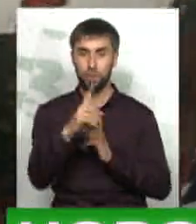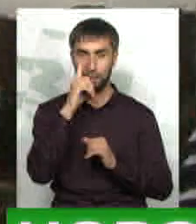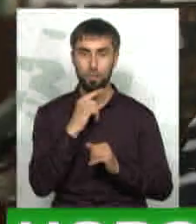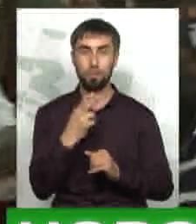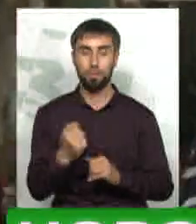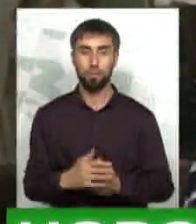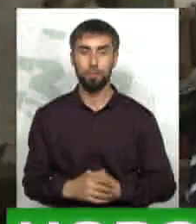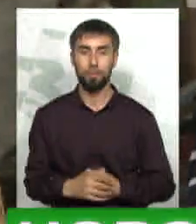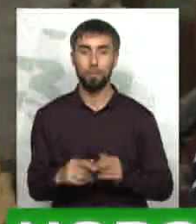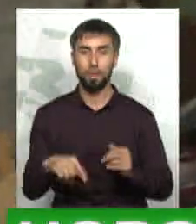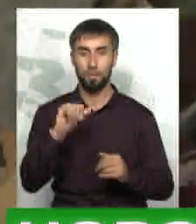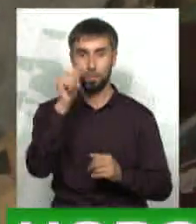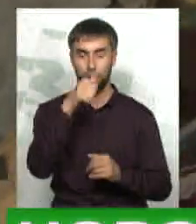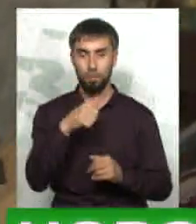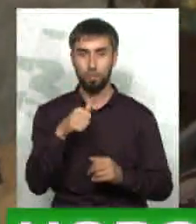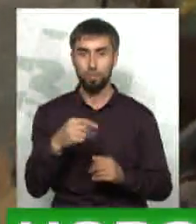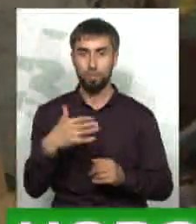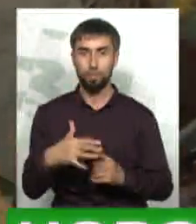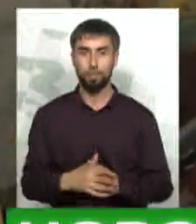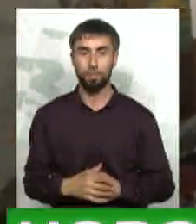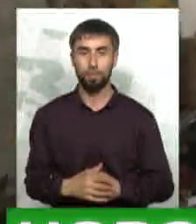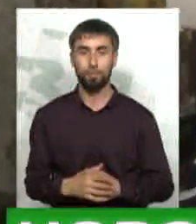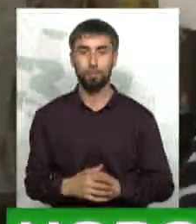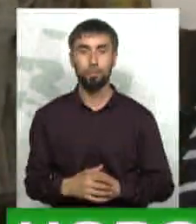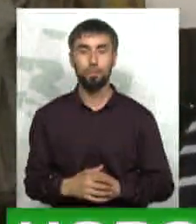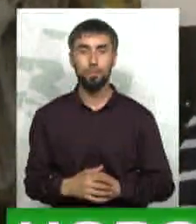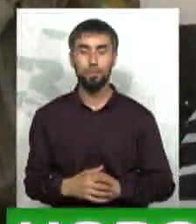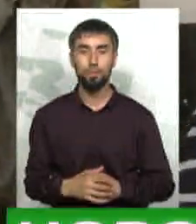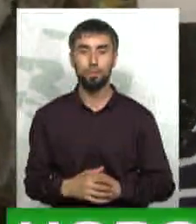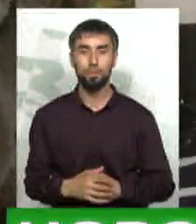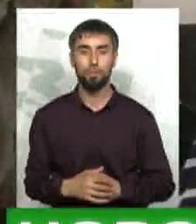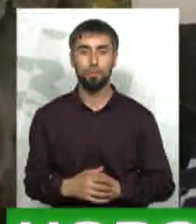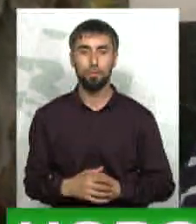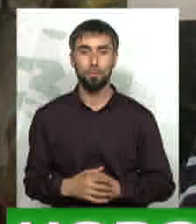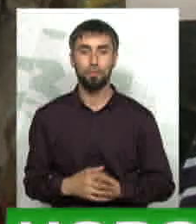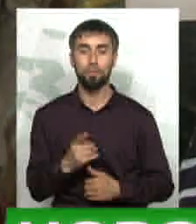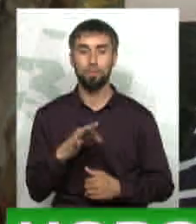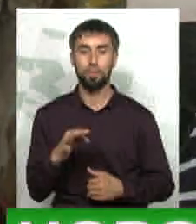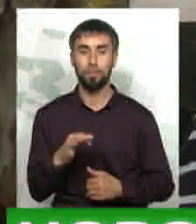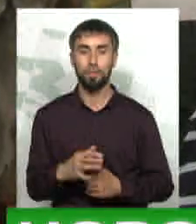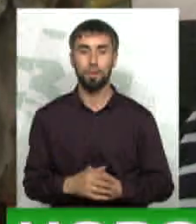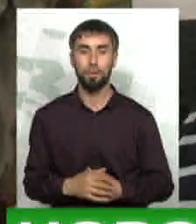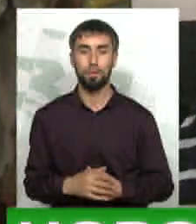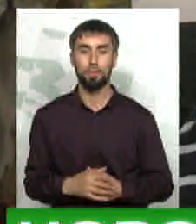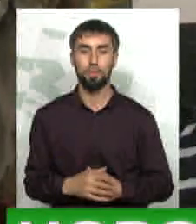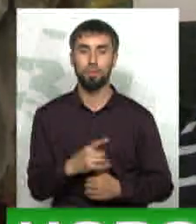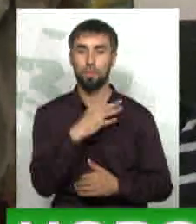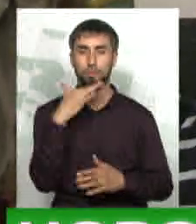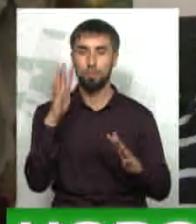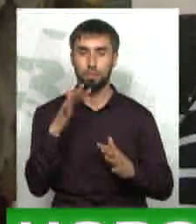да. В этом году, правда, дорогой. Товар дорогой. Потому что нету, и там много